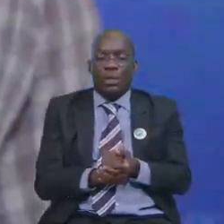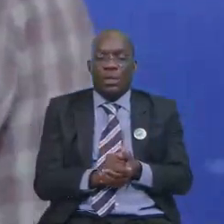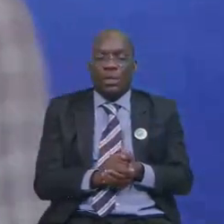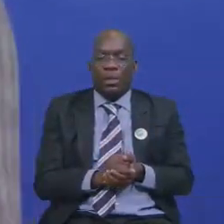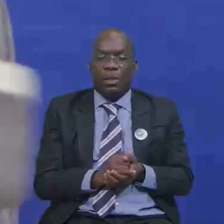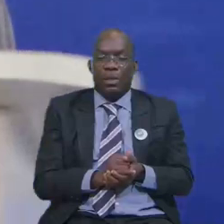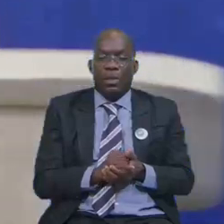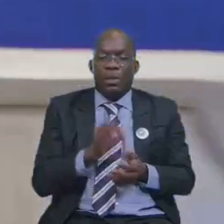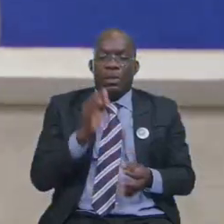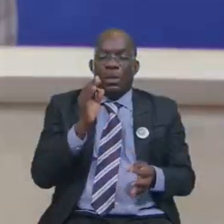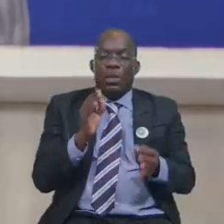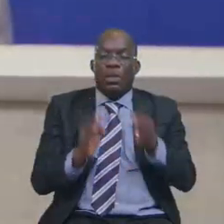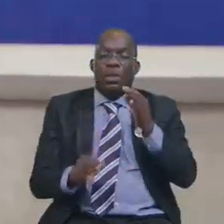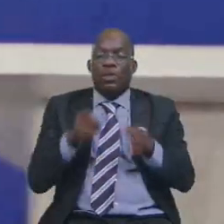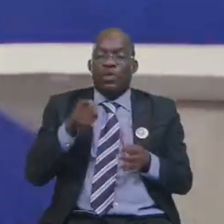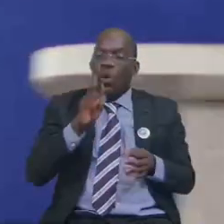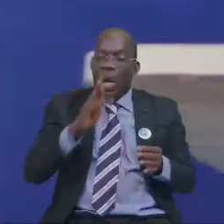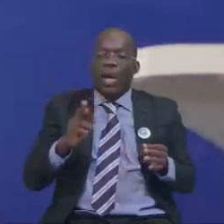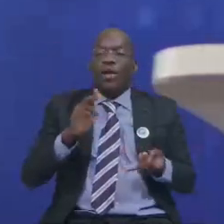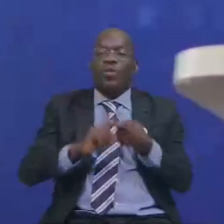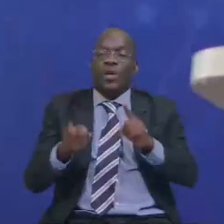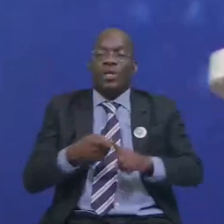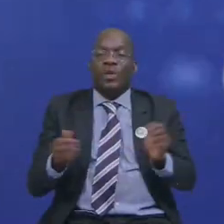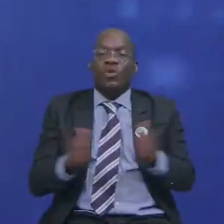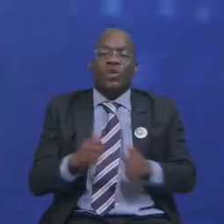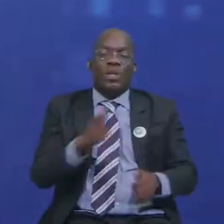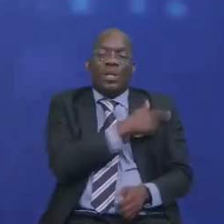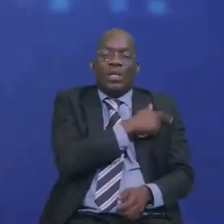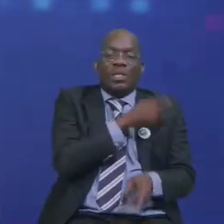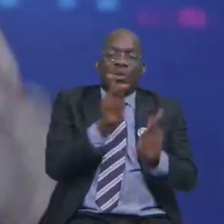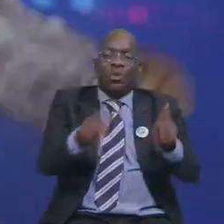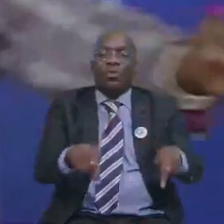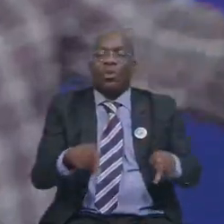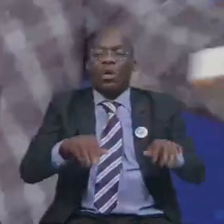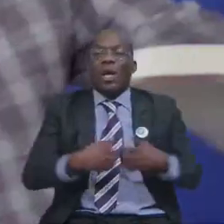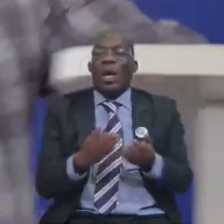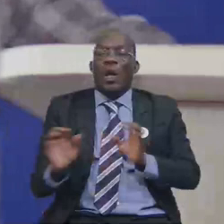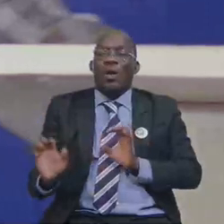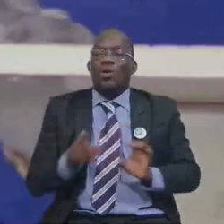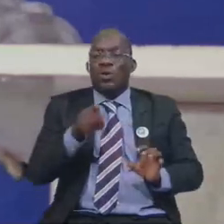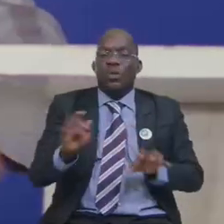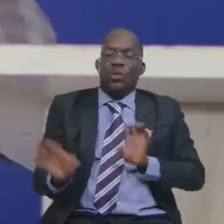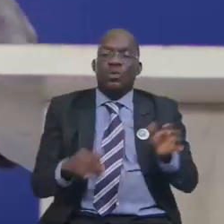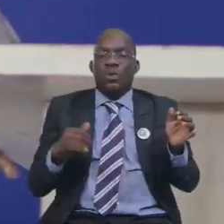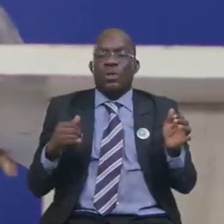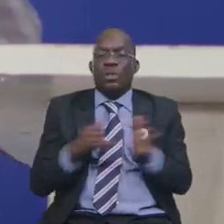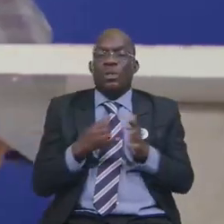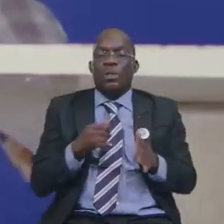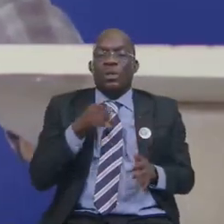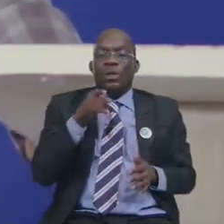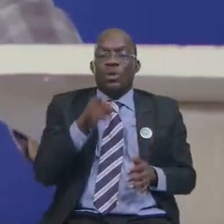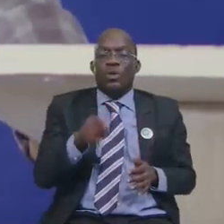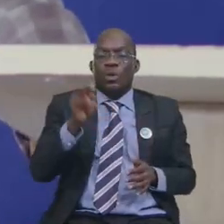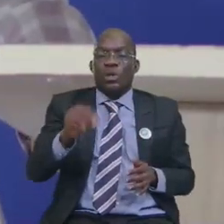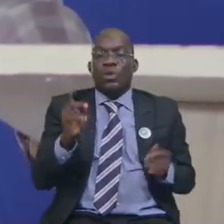tu fréquentes des baladeurs des promeneurs comment est-ce que tu vas le faire il y a des choses donc il faut se débarrasser de ta vie ce